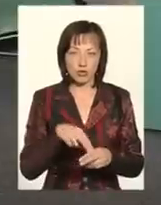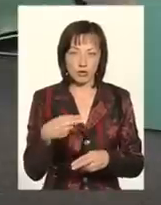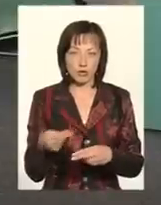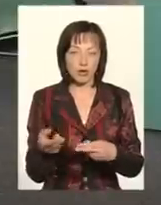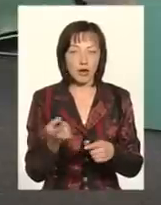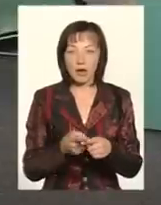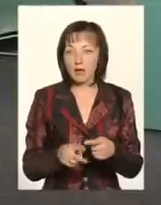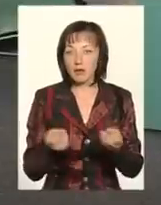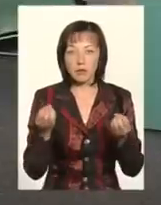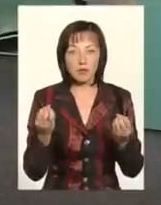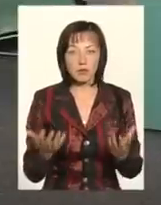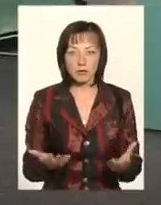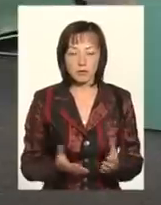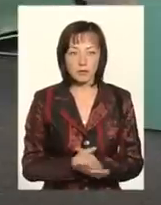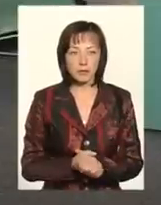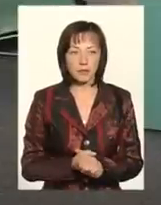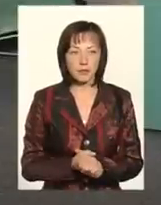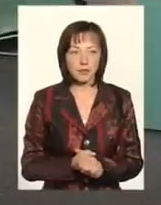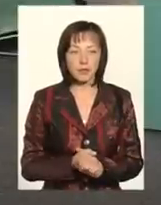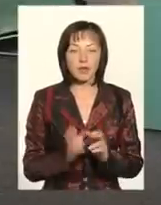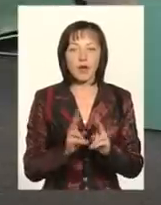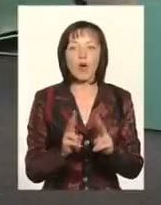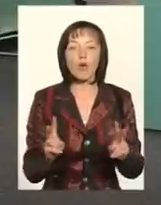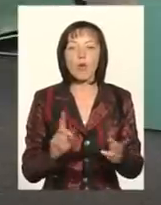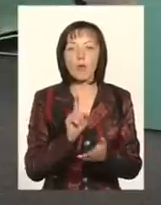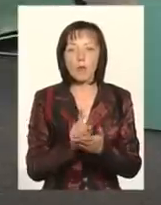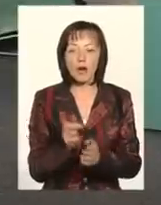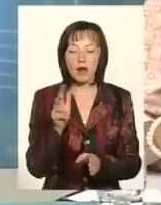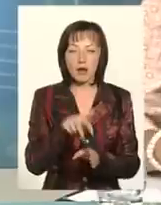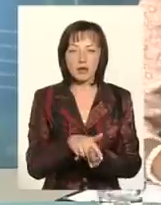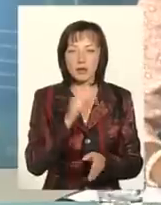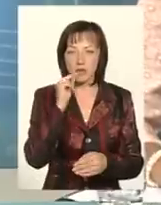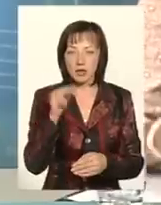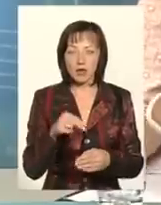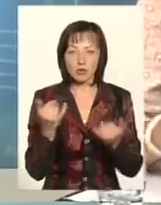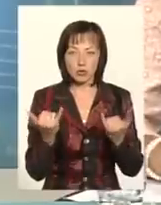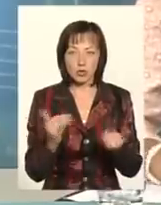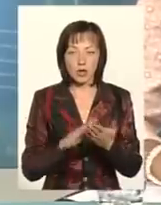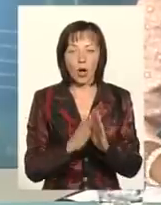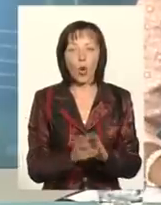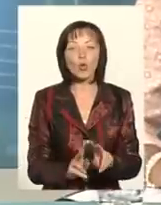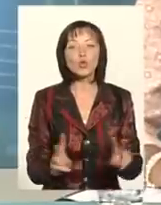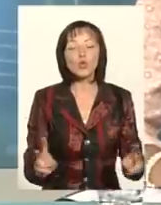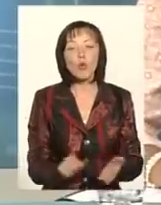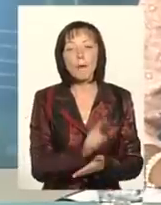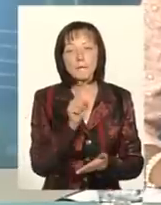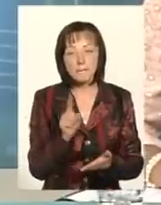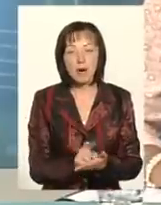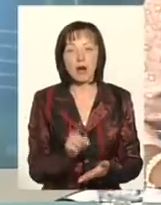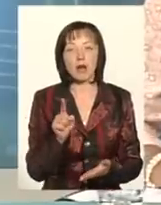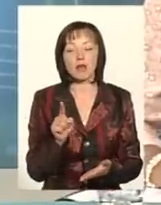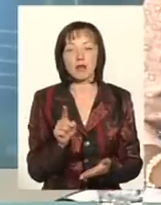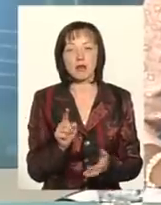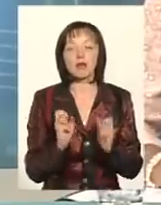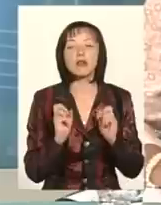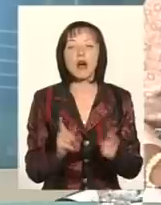то это просто на кого має лягти вина за ту ситуацію що склалася хто має